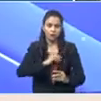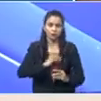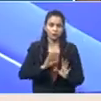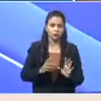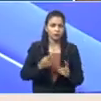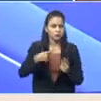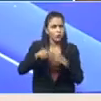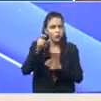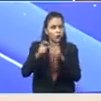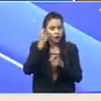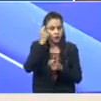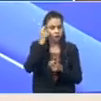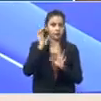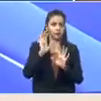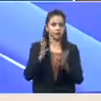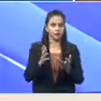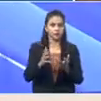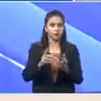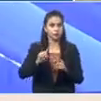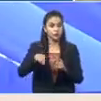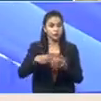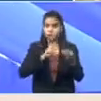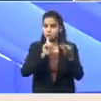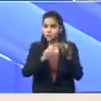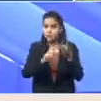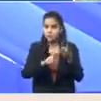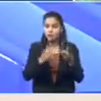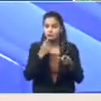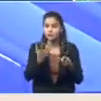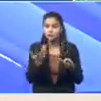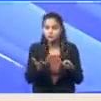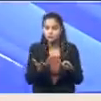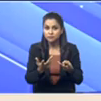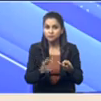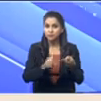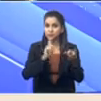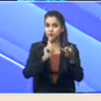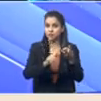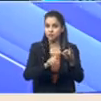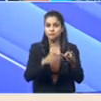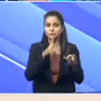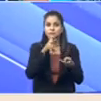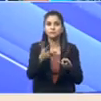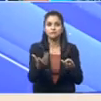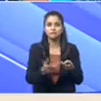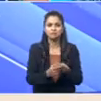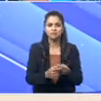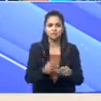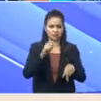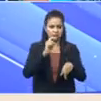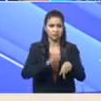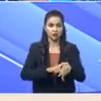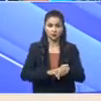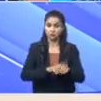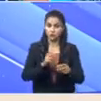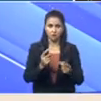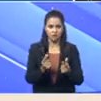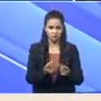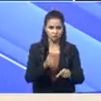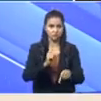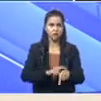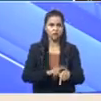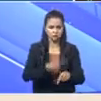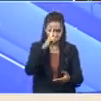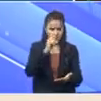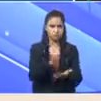नहीं पाएंगे। और फिर उनका तीसरा दांव शुरू होता है। तीसरा दांव, समय का दबाव। अभी